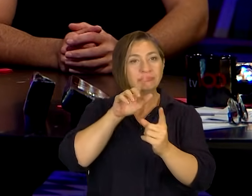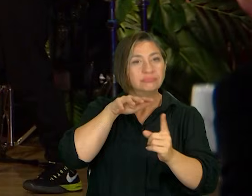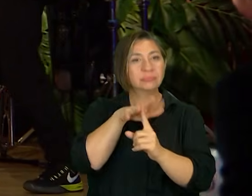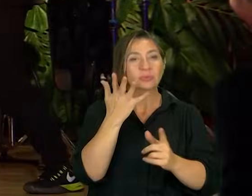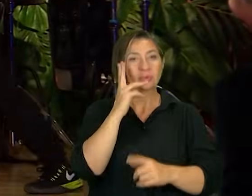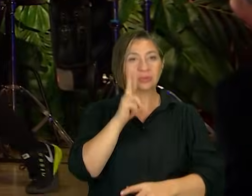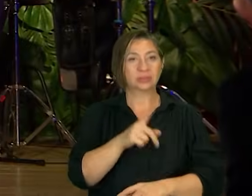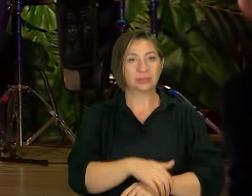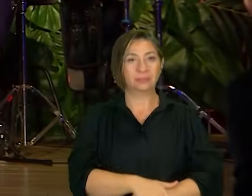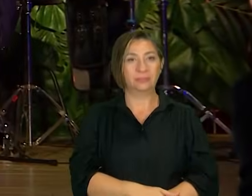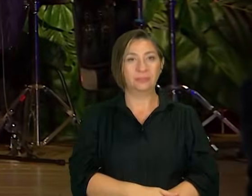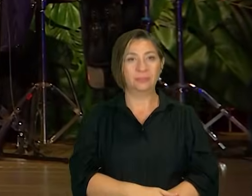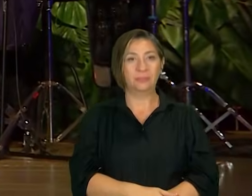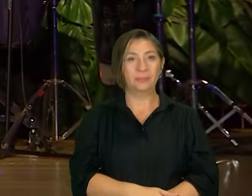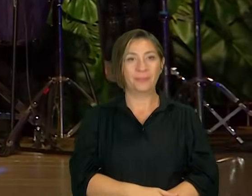gösterecek.